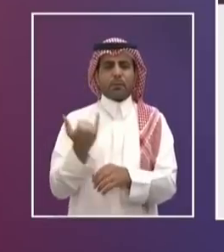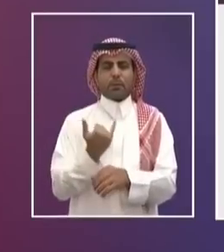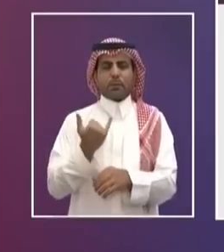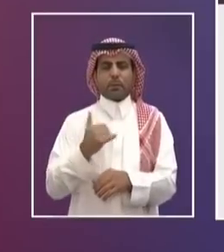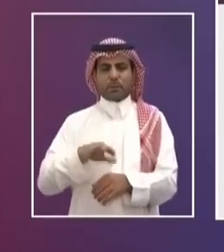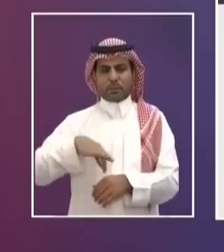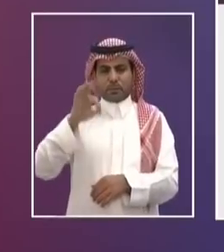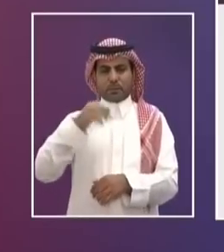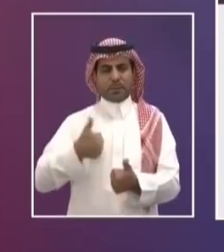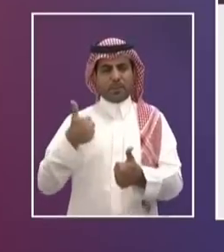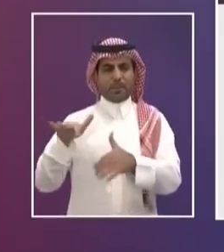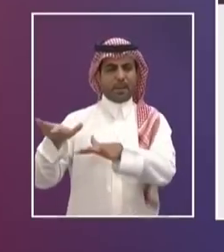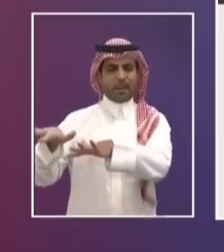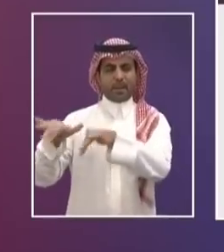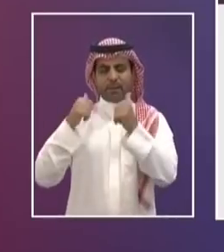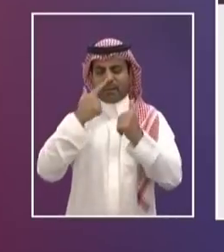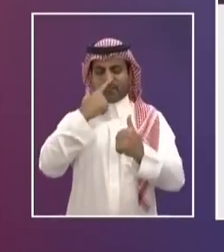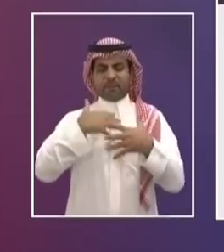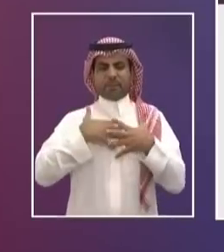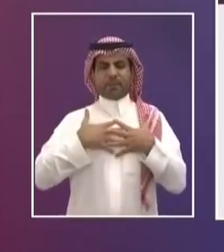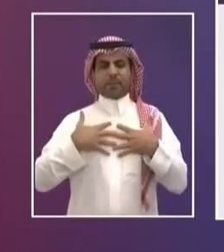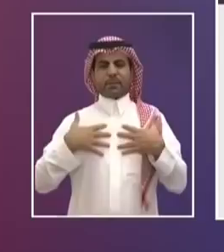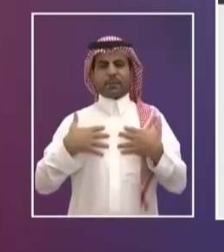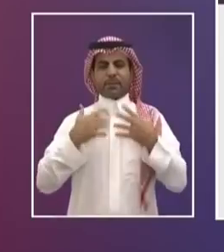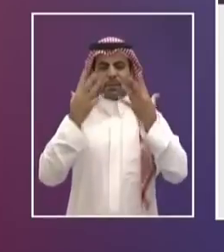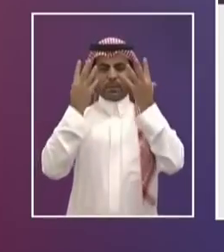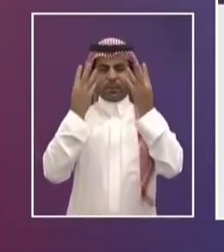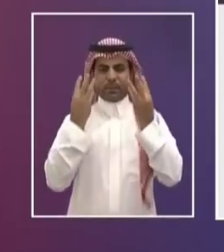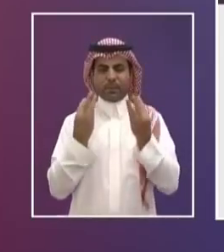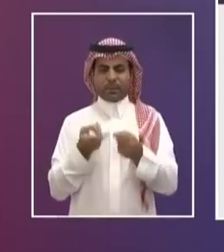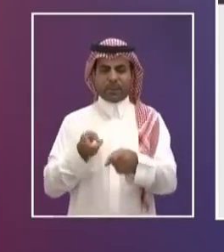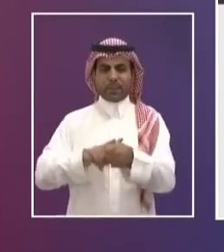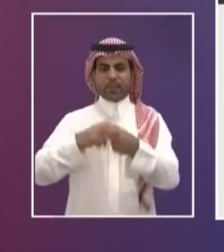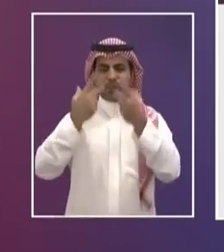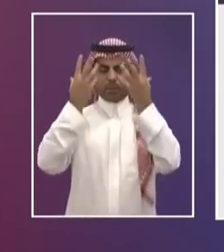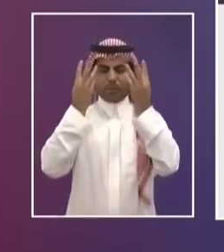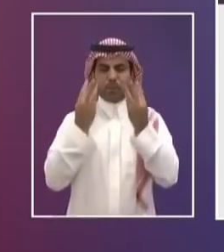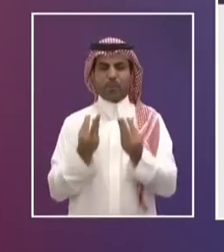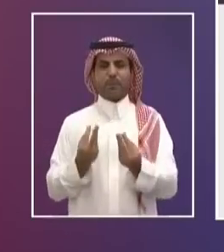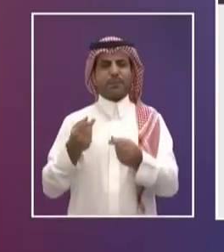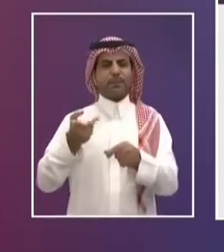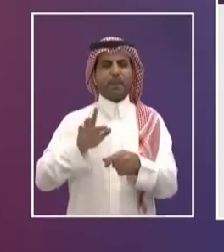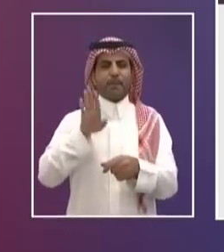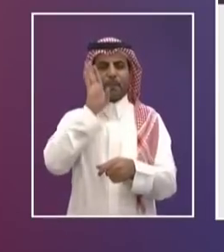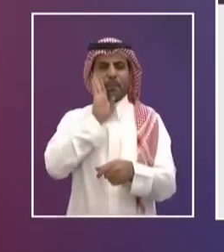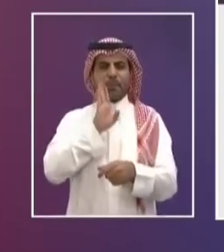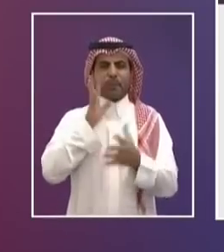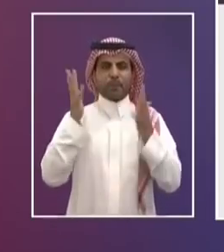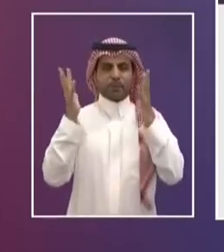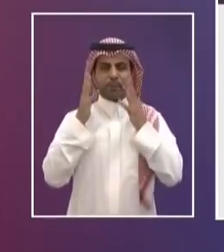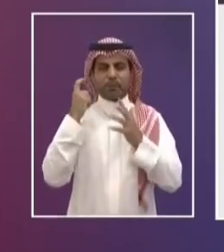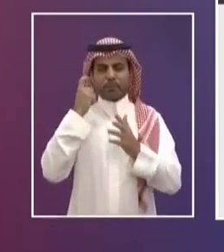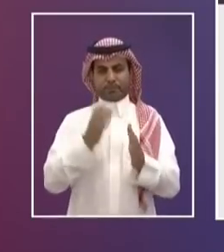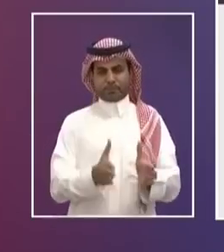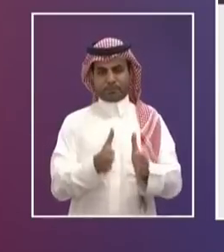إلى الصحة النفسية المستقرة والعودة بطمأنينة كما نتمنى للجميع ذلك. بعض